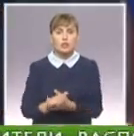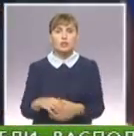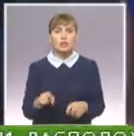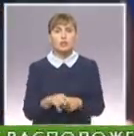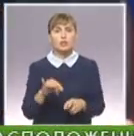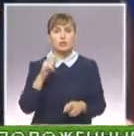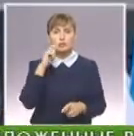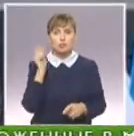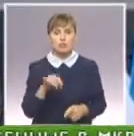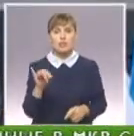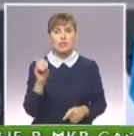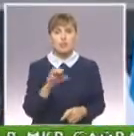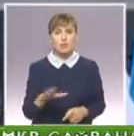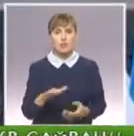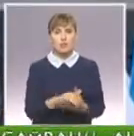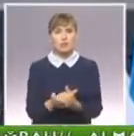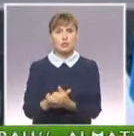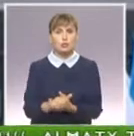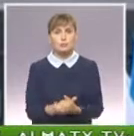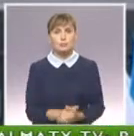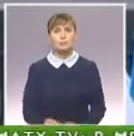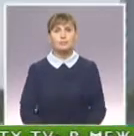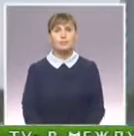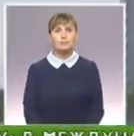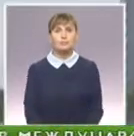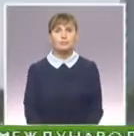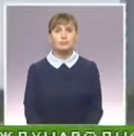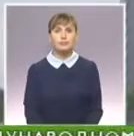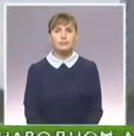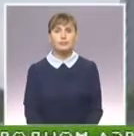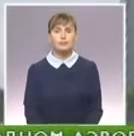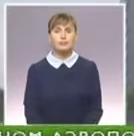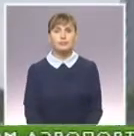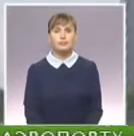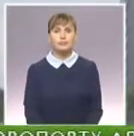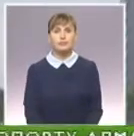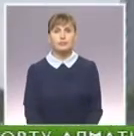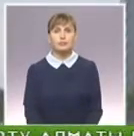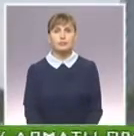с Украиной и Европейским союзом. Агирмавдибек Ажар Оразбай, телеканал Алматы, Минск.